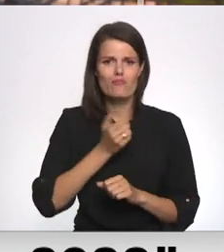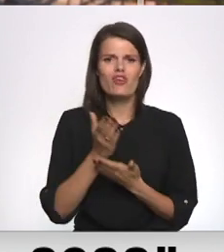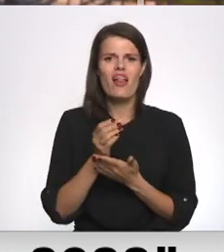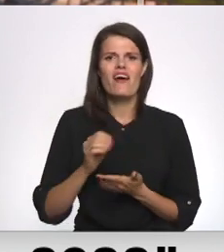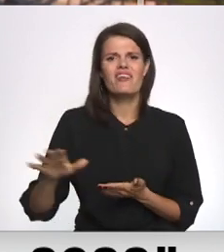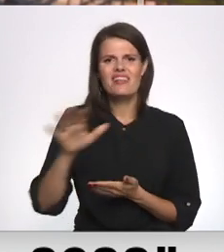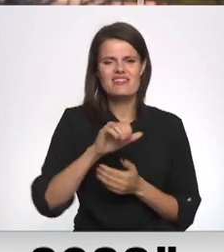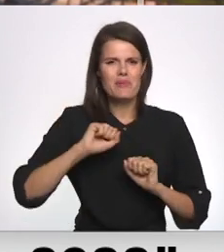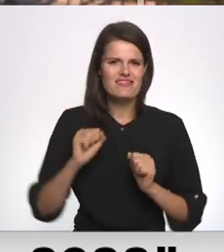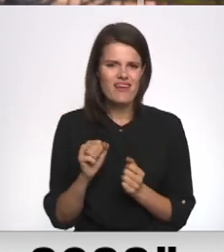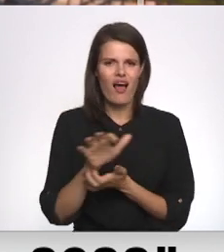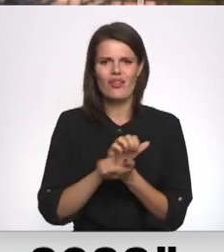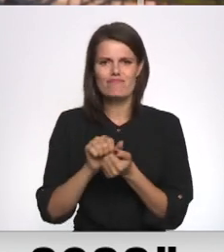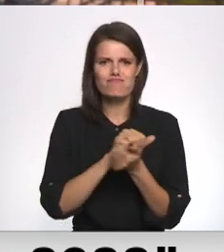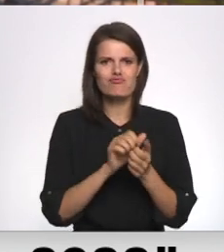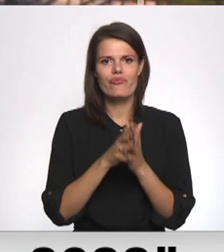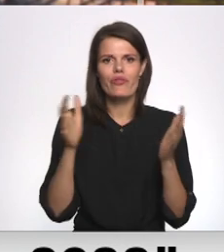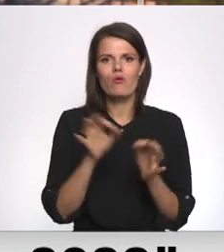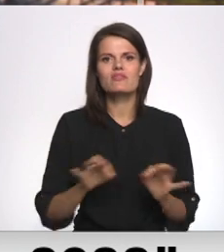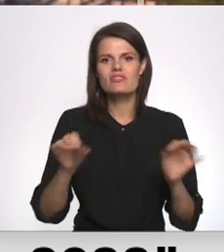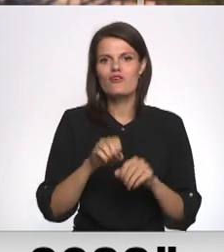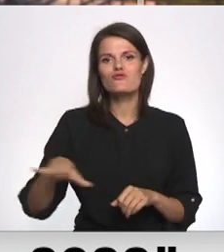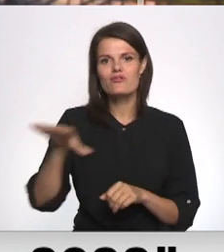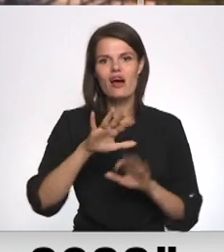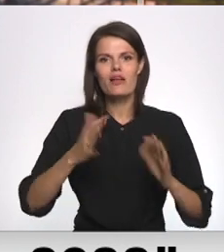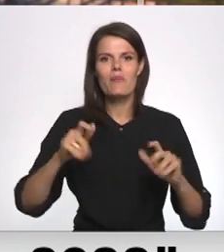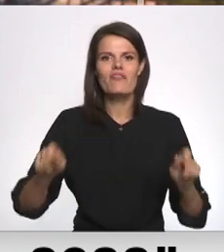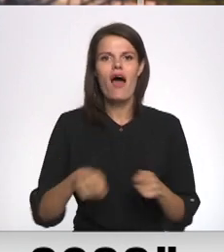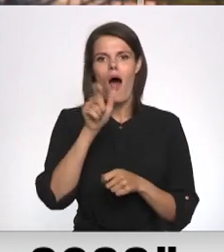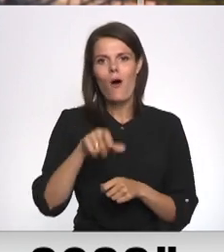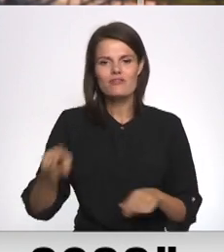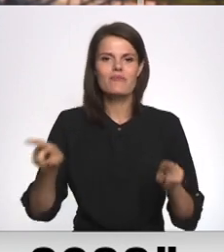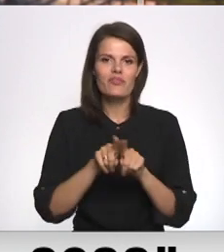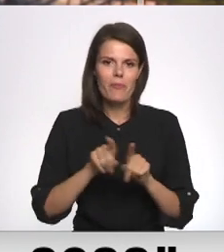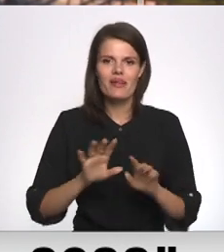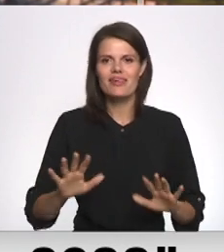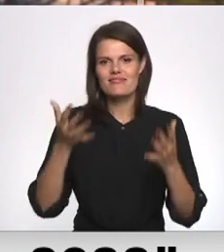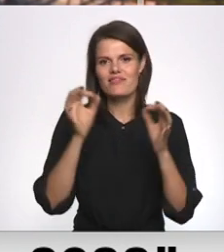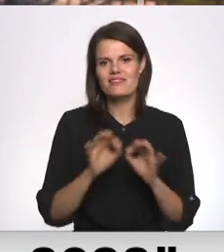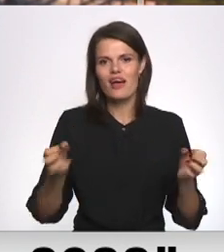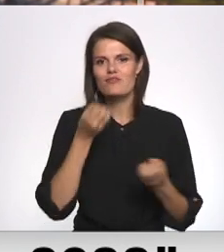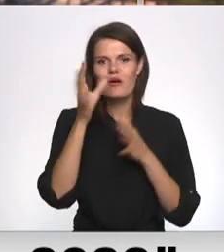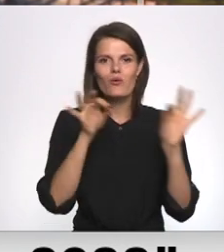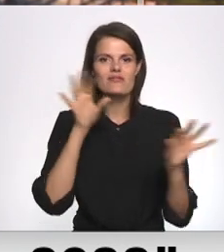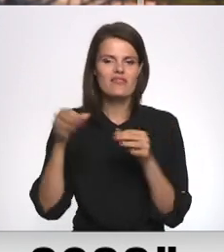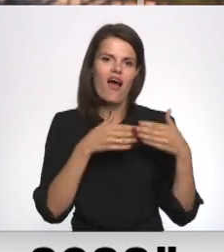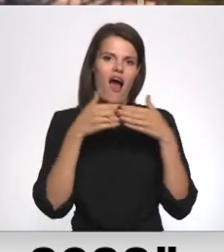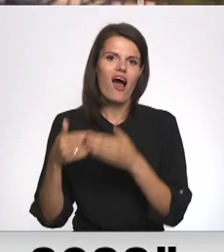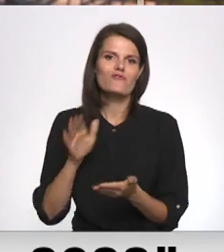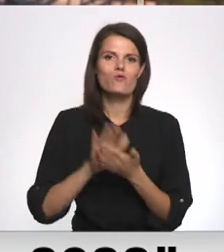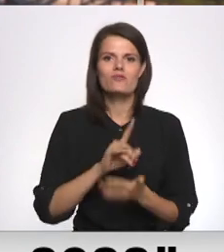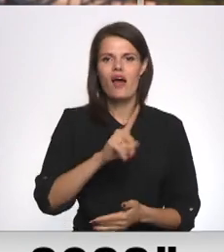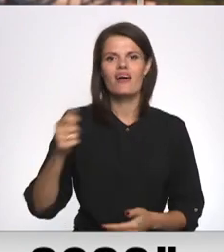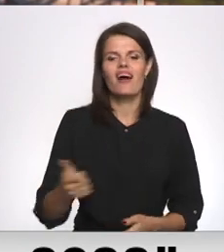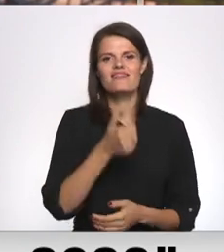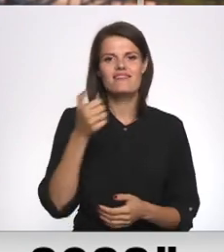šonakt ir sapostījuši skaistos dāliju dārzus, taču dāliju audzētājiem tik un tā ir izdevies skaistākos ziedus atvest uz gadskārtējo